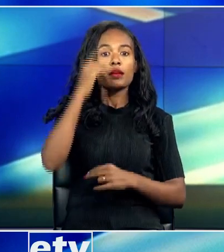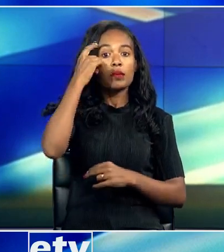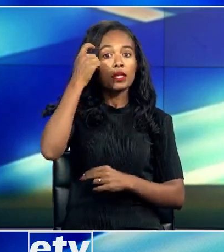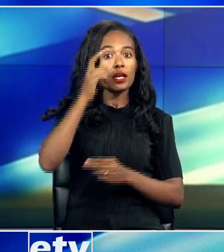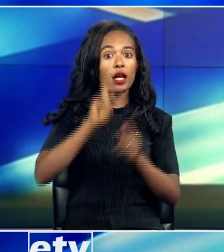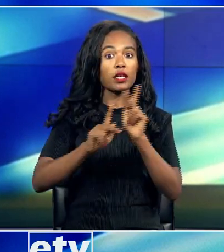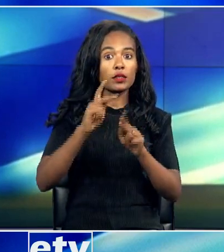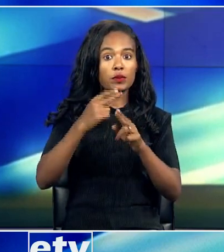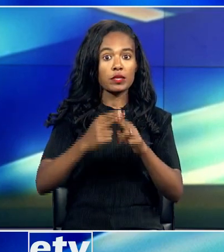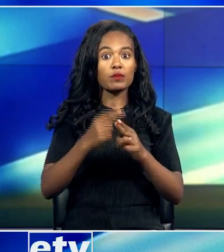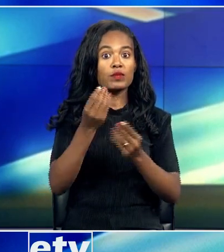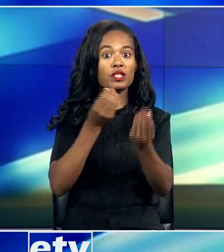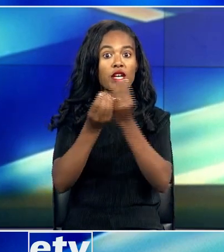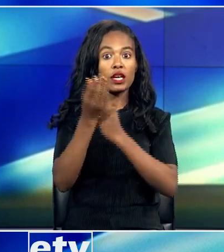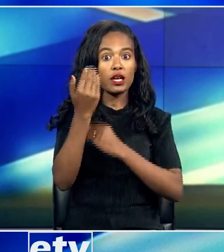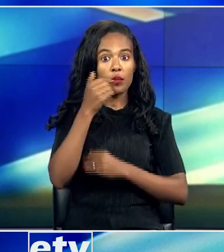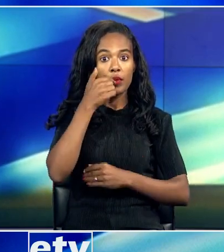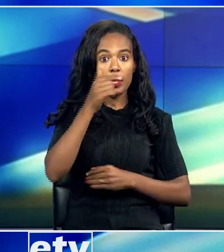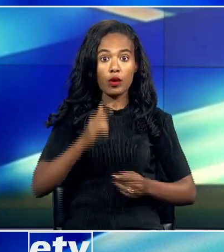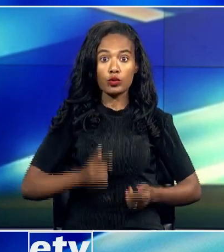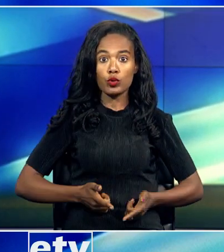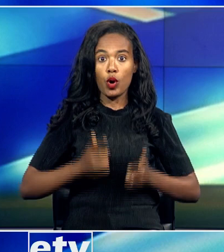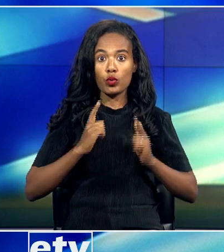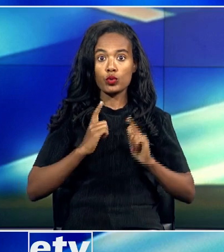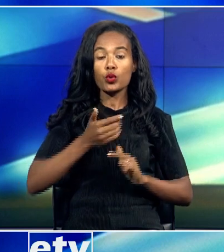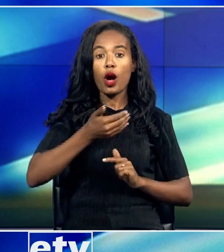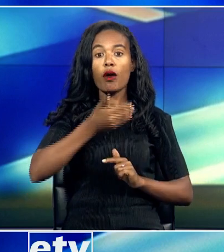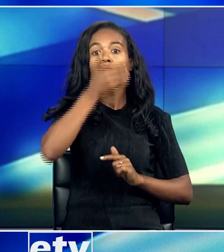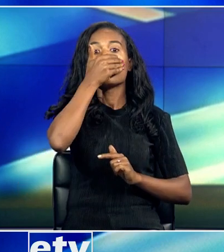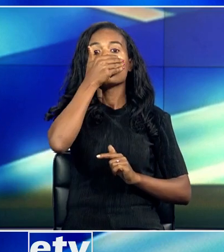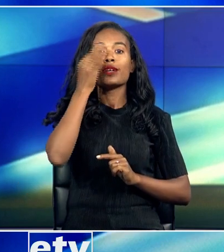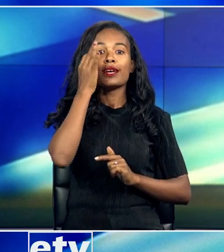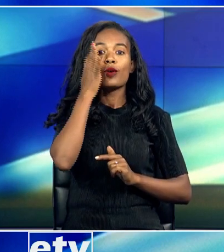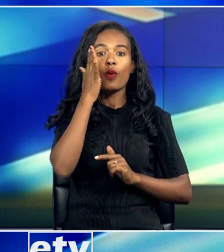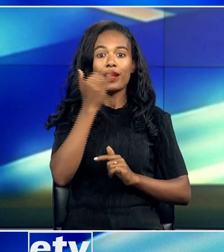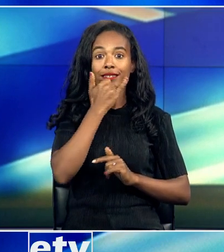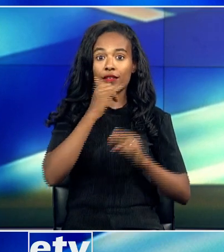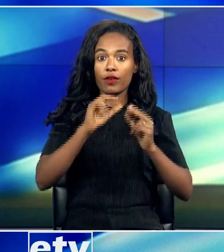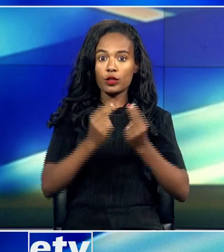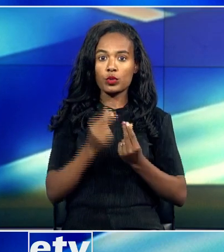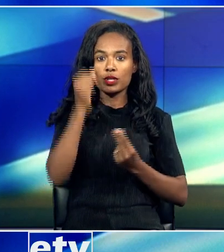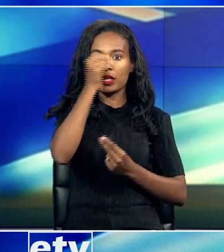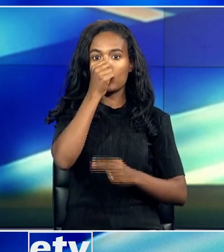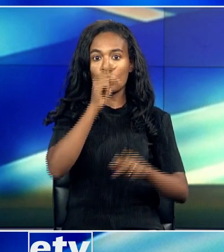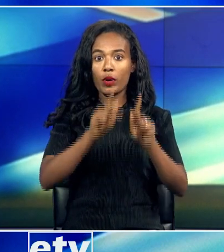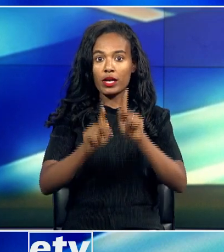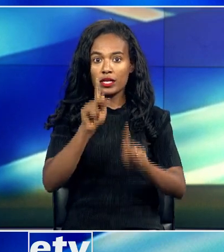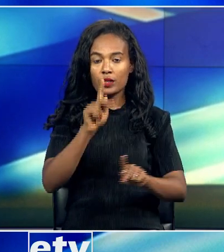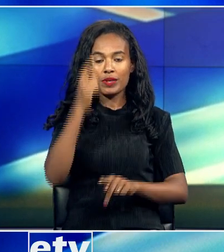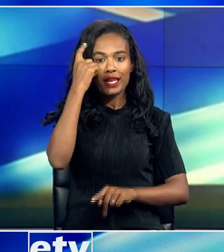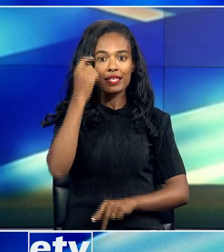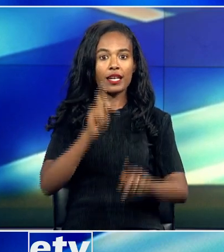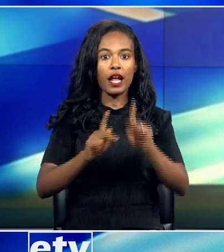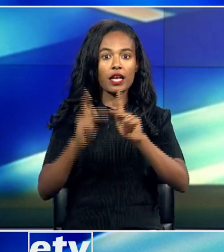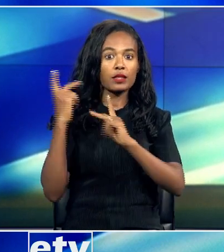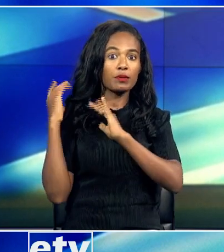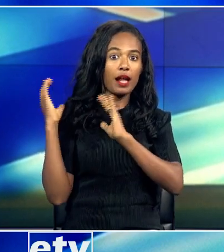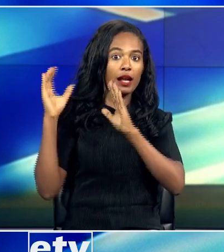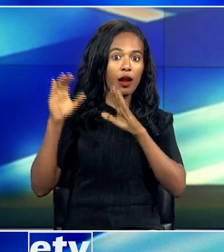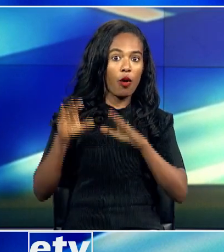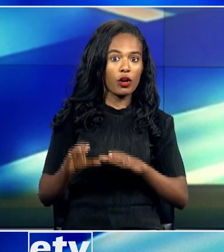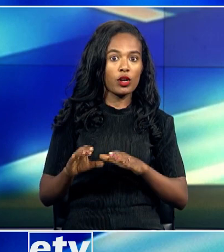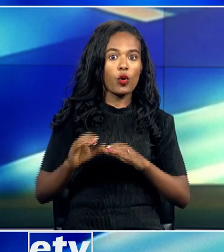ስም ሲነግድ ነበር ያሉት ነዋሪዎቹ አፋኙን የህወሓት የጥፋት ቡድን ከኢትዮጵያ ህዝብም ሆነ ከትግራይ ህዝብ ጫንቃ ላይ